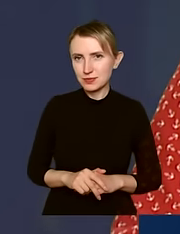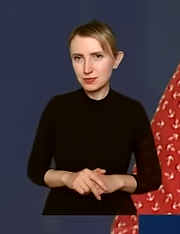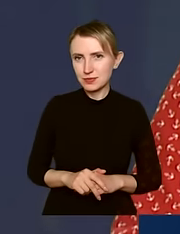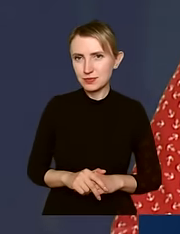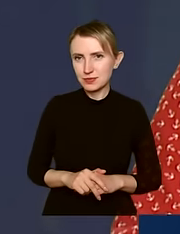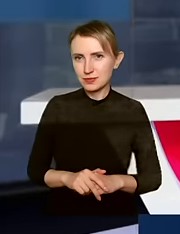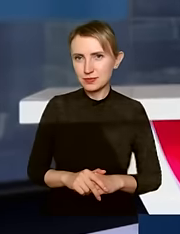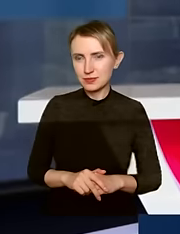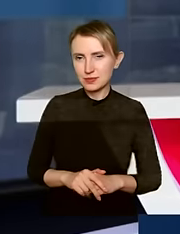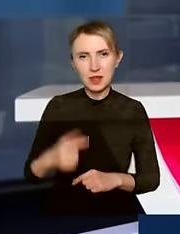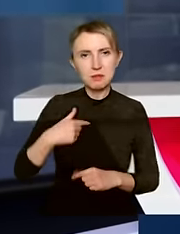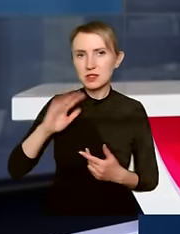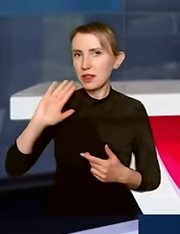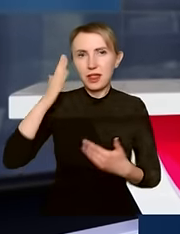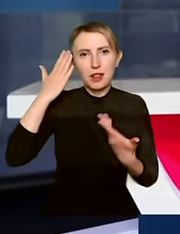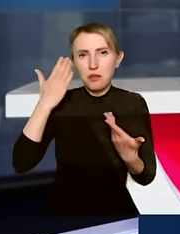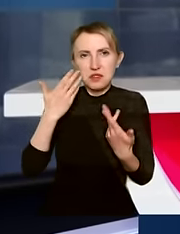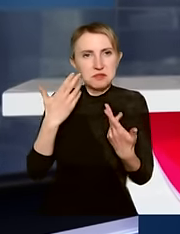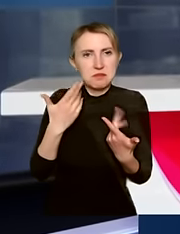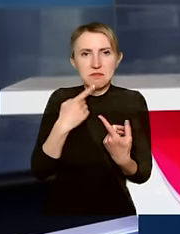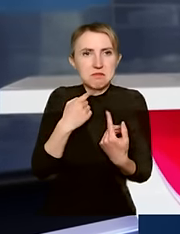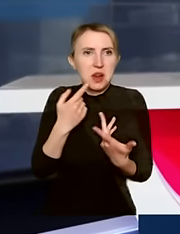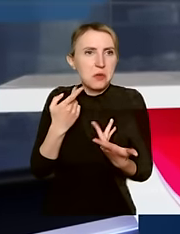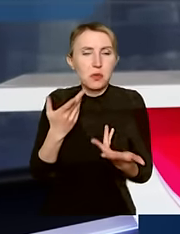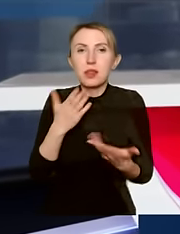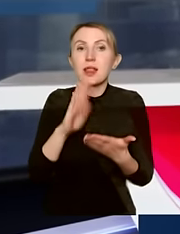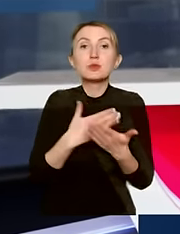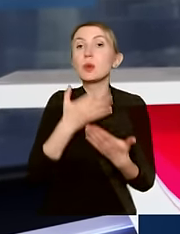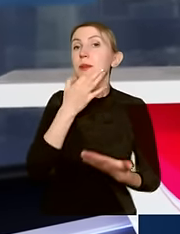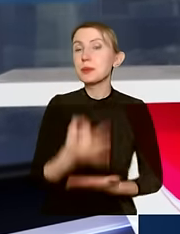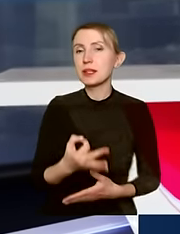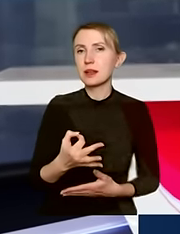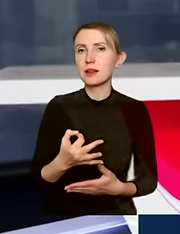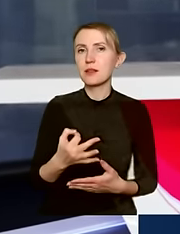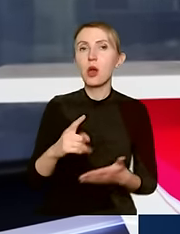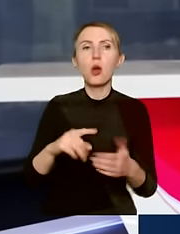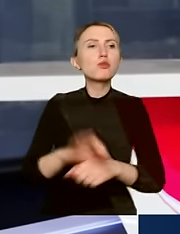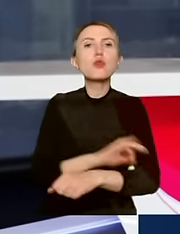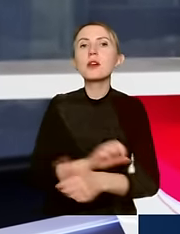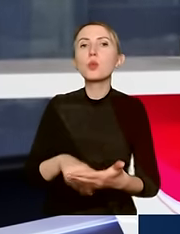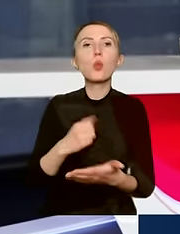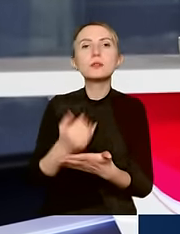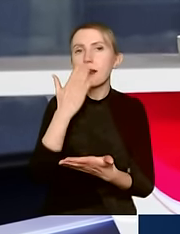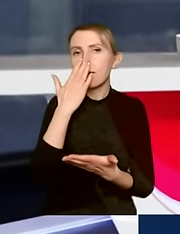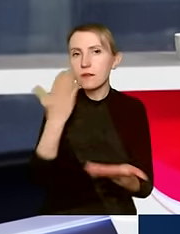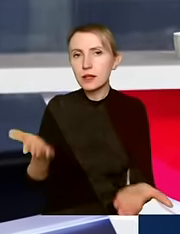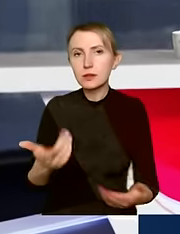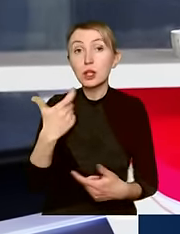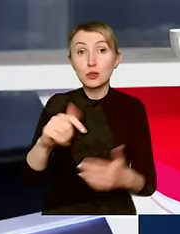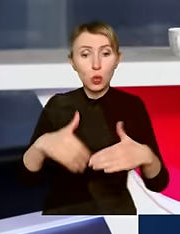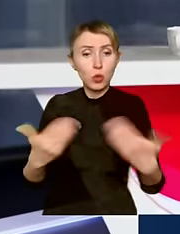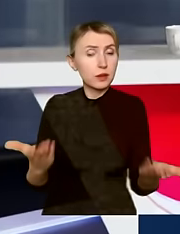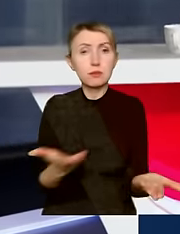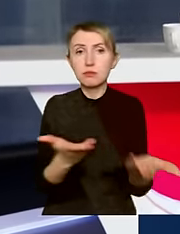No nie dowiedzieliśmy się za wiele. Zapytaliśmy na przykład o projekty ustaw. 100 dni. Te projekty